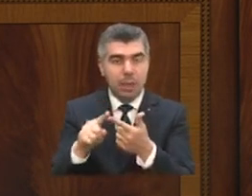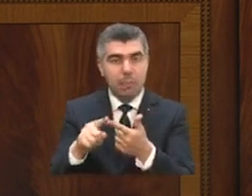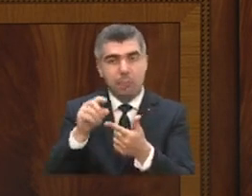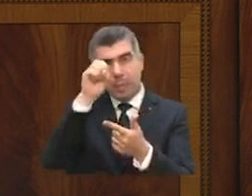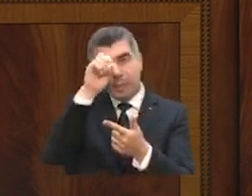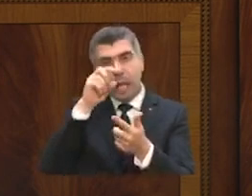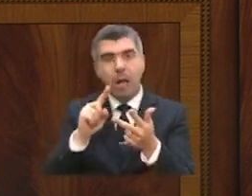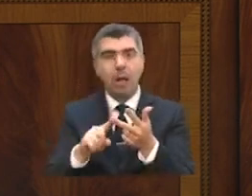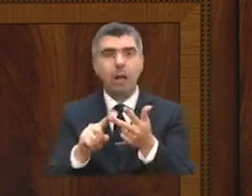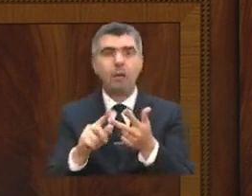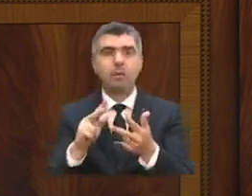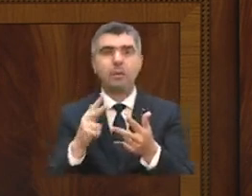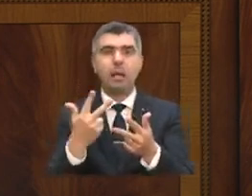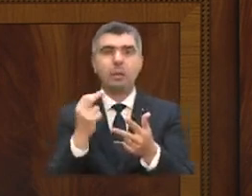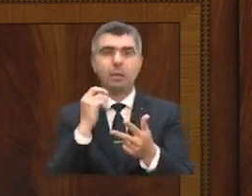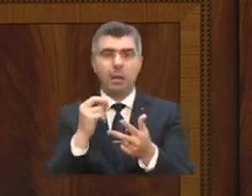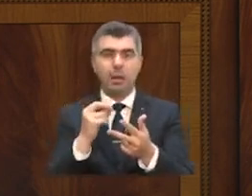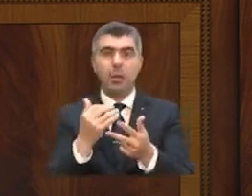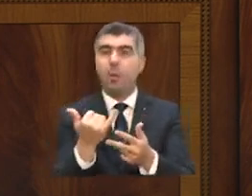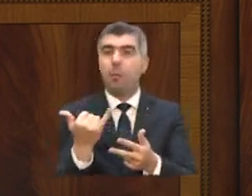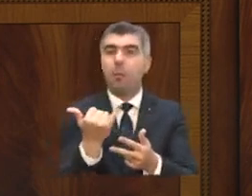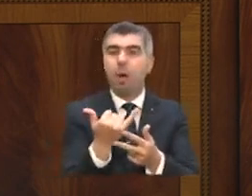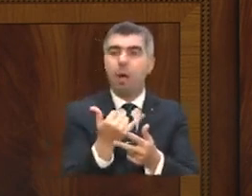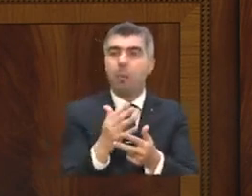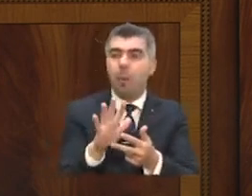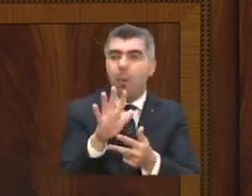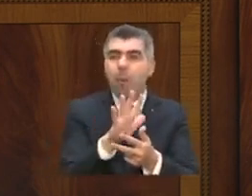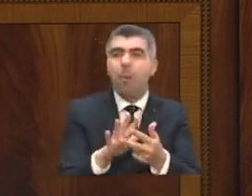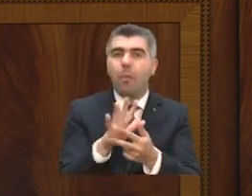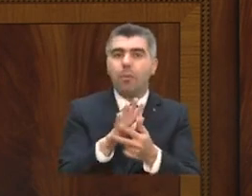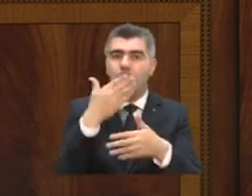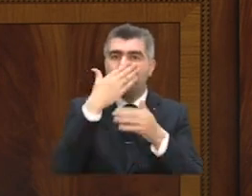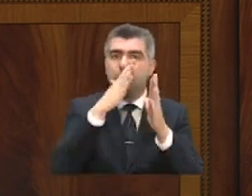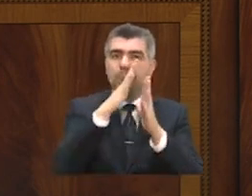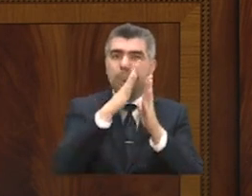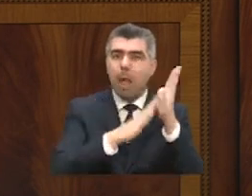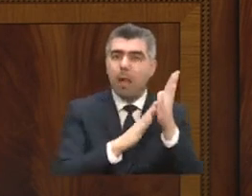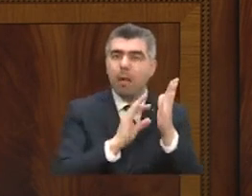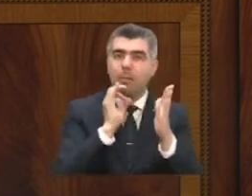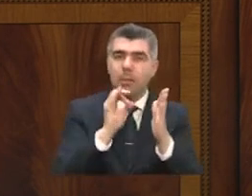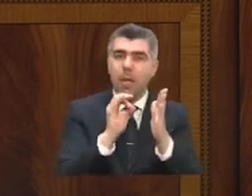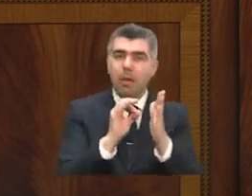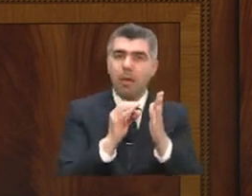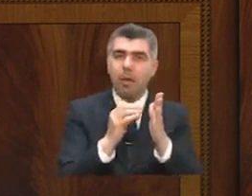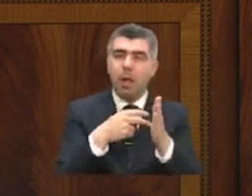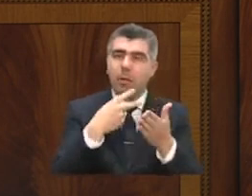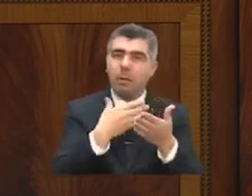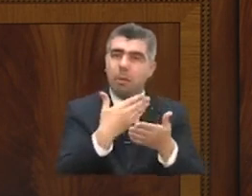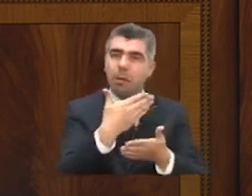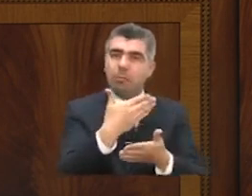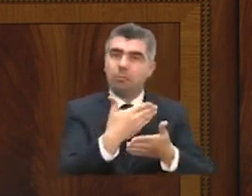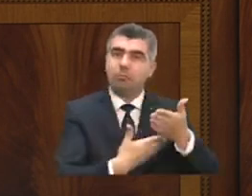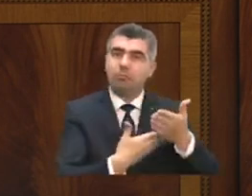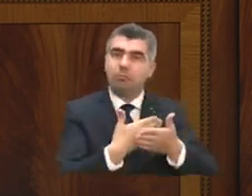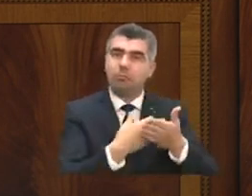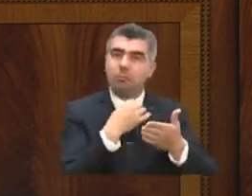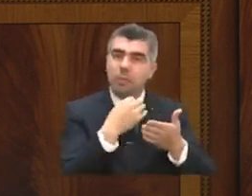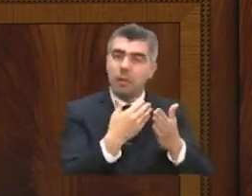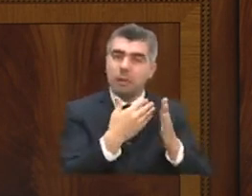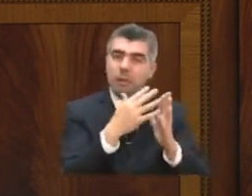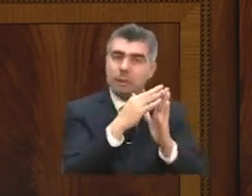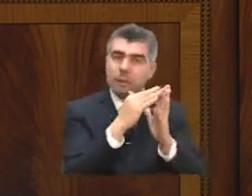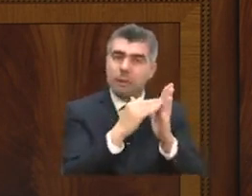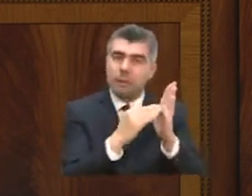والعمل على التحليل المستمر للحاجيات الوطنية التي من شأنها أن تعزز كما ورد في الخطاب الملكي